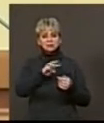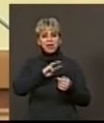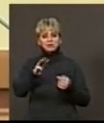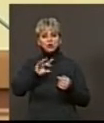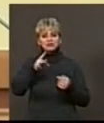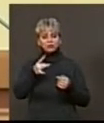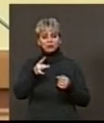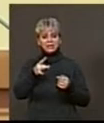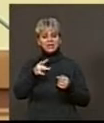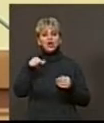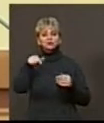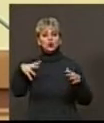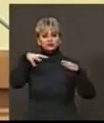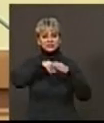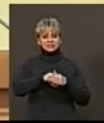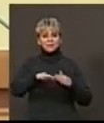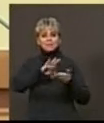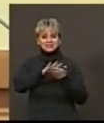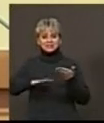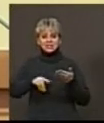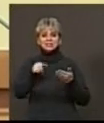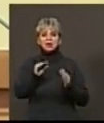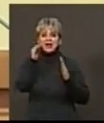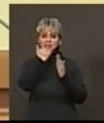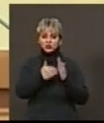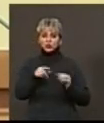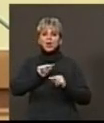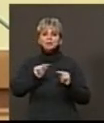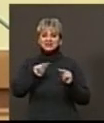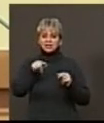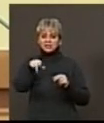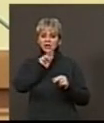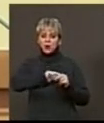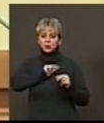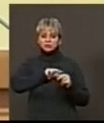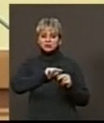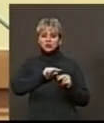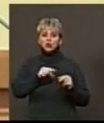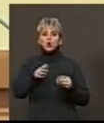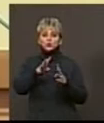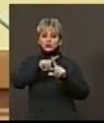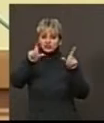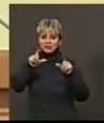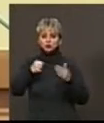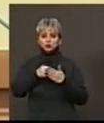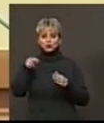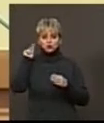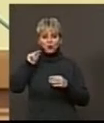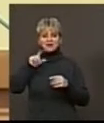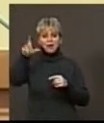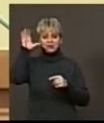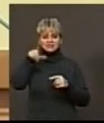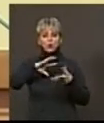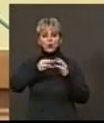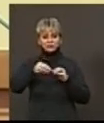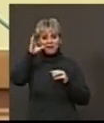миллионов рублей, в том числе по следующим категориям. Это педагогические работники учреждений дошкольного образования,